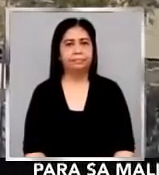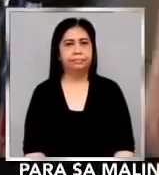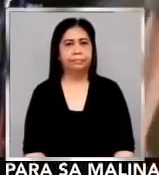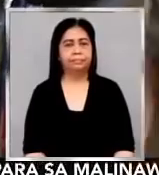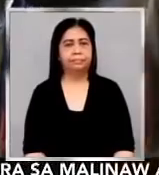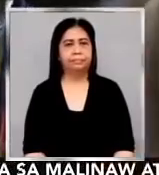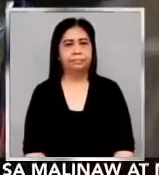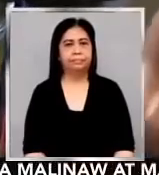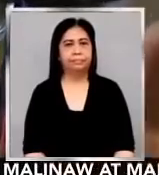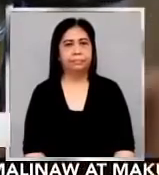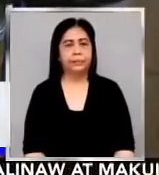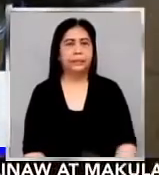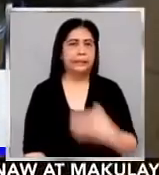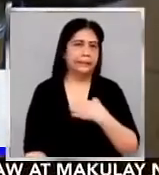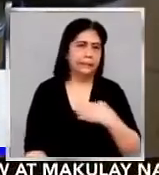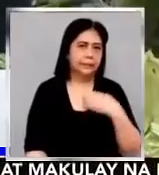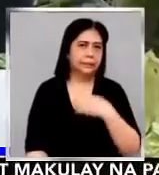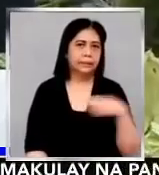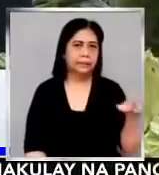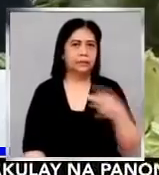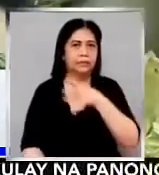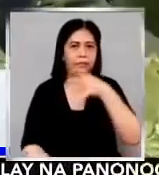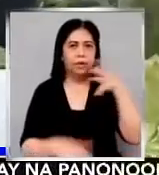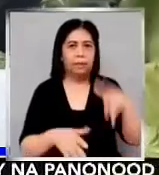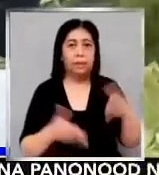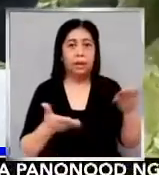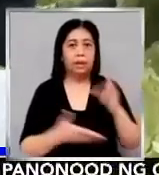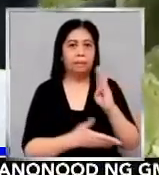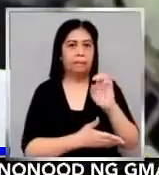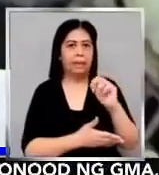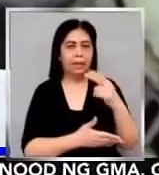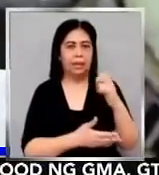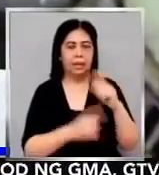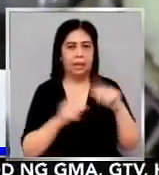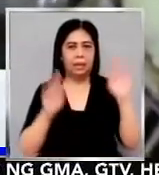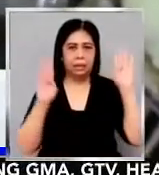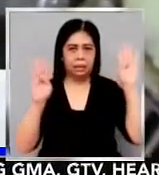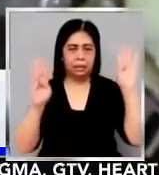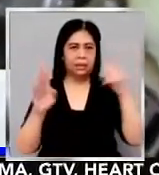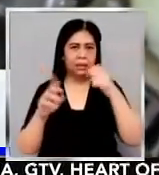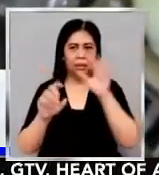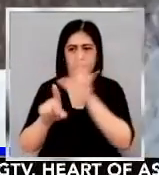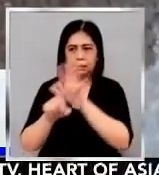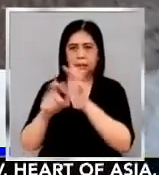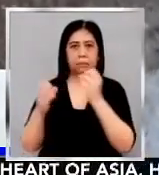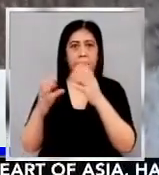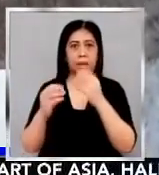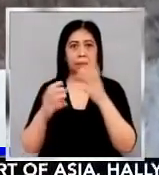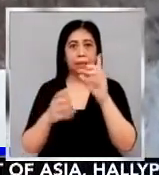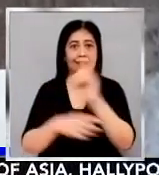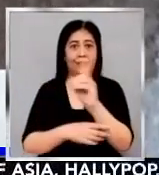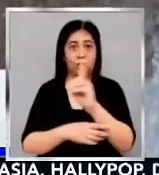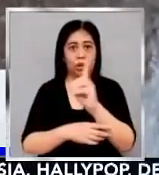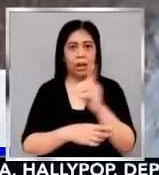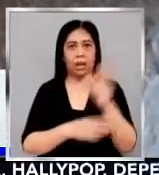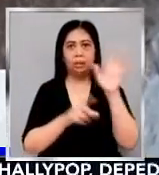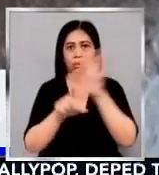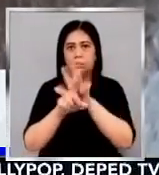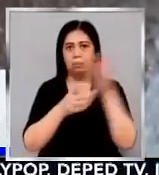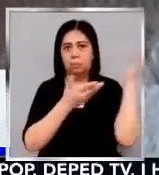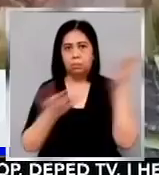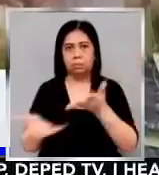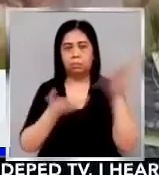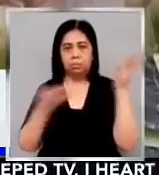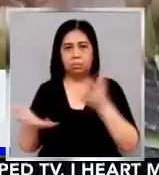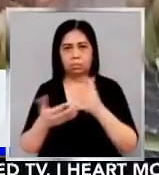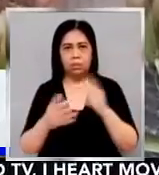Umaaray na ang mga magsasaka sa Benguet dahil talamak ngayon sa Divisoria ang mga imported na carrots. Kumpara kasi sa mga local carrots mula